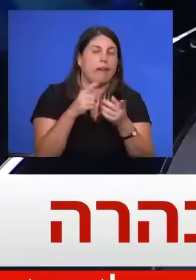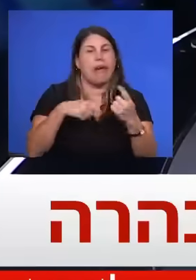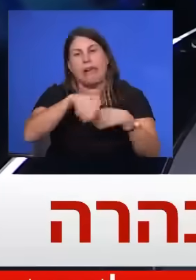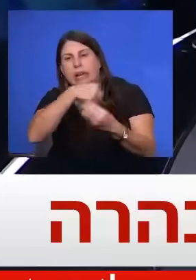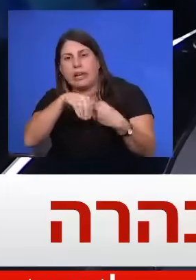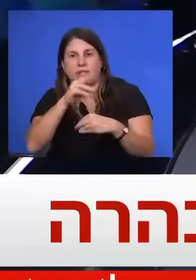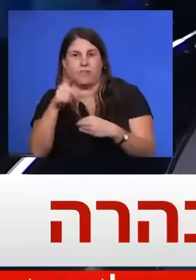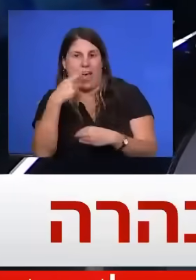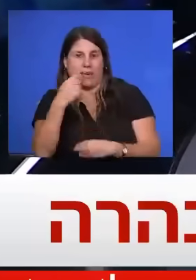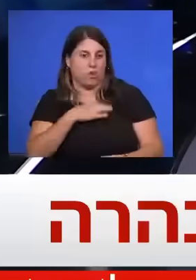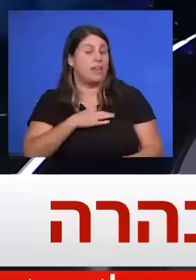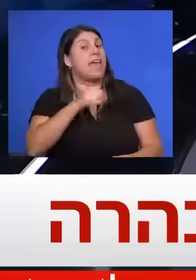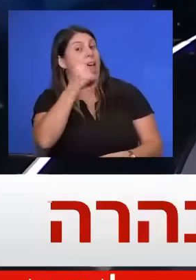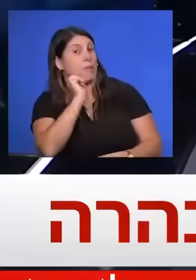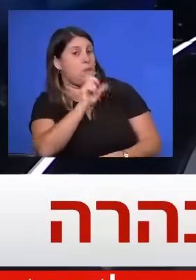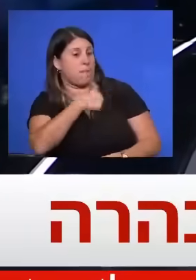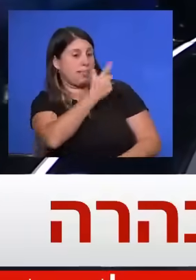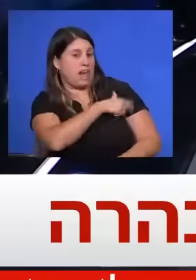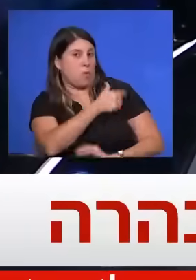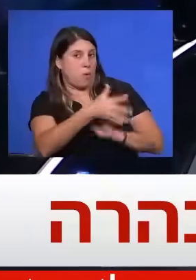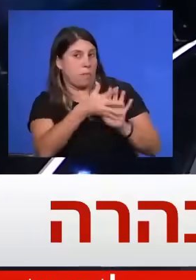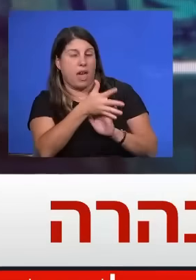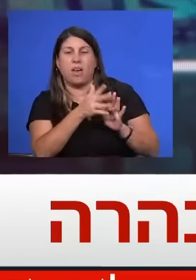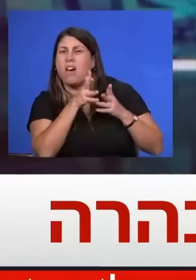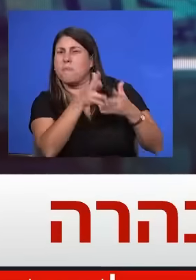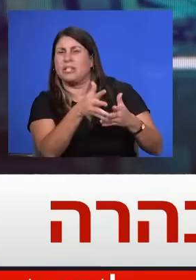האו"ם אומר שהמתקפות האלה לא קרו בלי וקום,